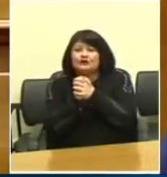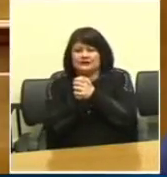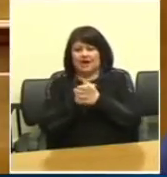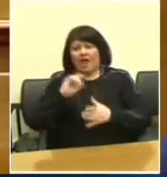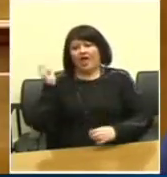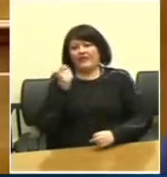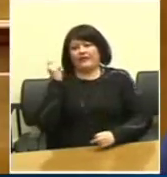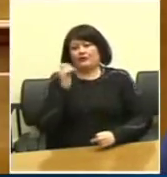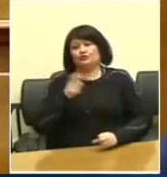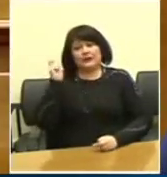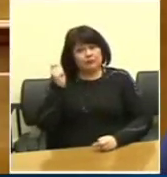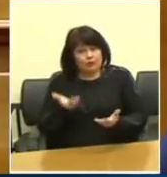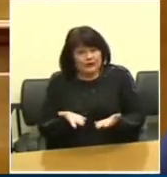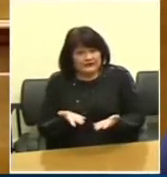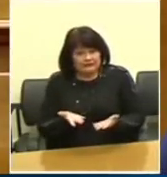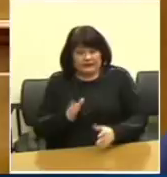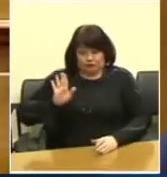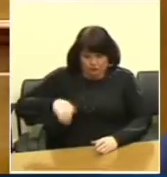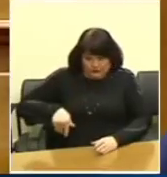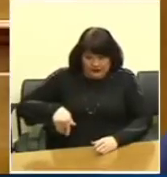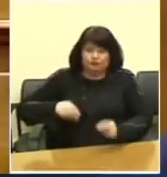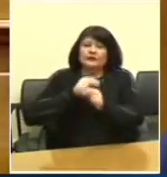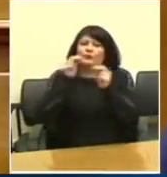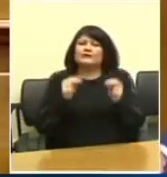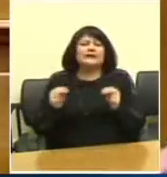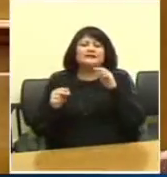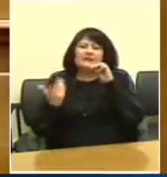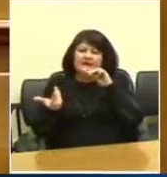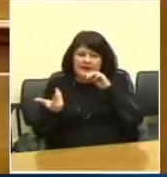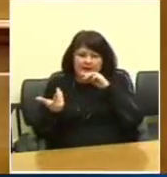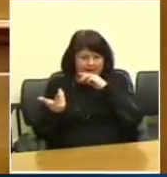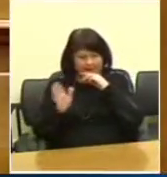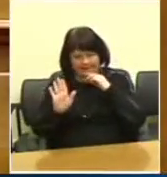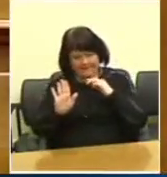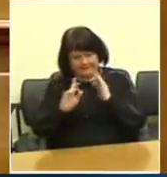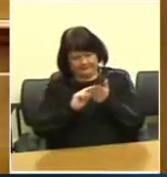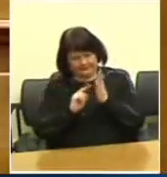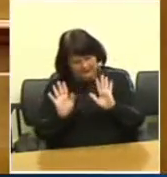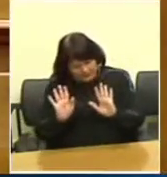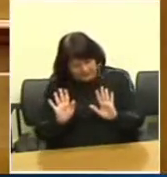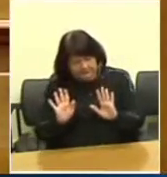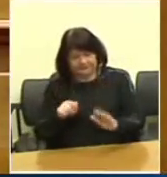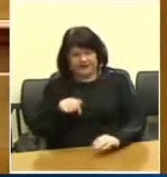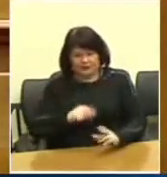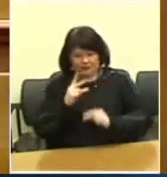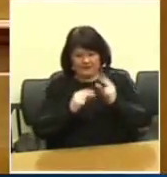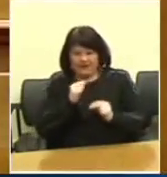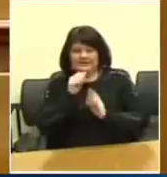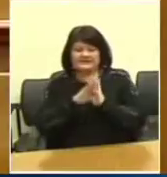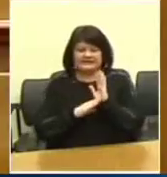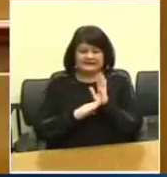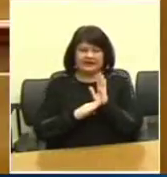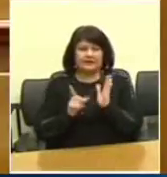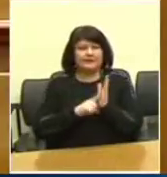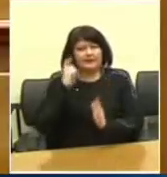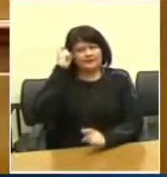Και θα καταλήξουμε στο τέλος, διότι κοιτάξτε εδώ, όταν συζητάμε για το Σύνταγμα, πρέπει να έχουμε στο μυαλό